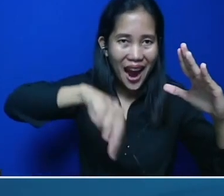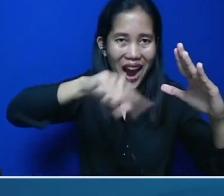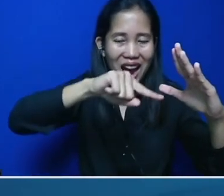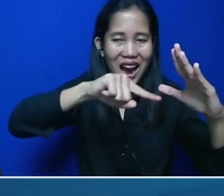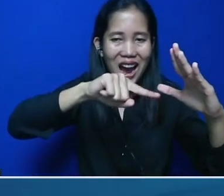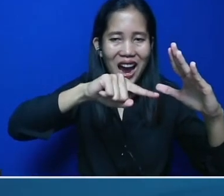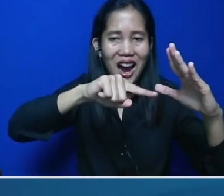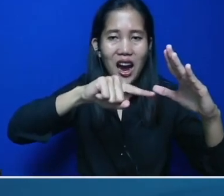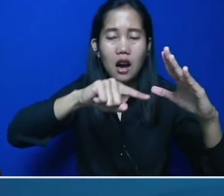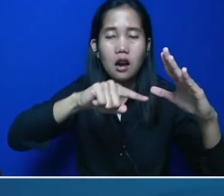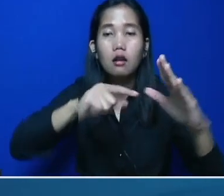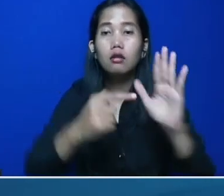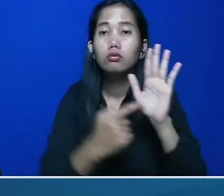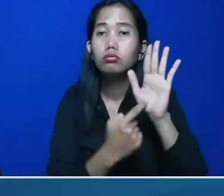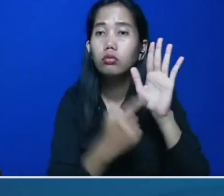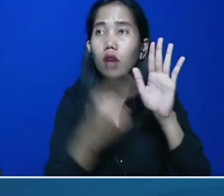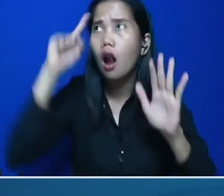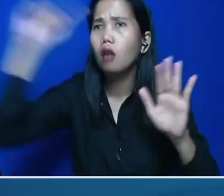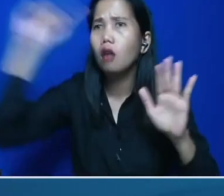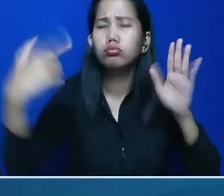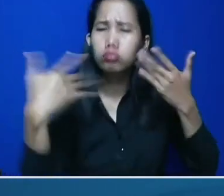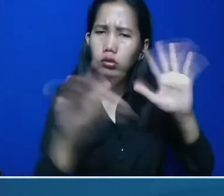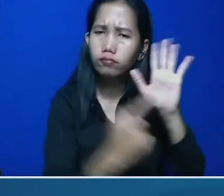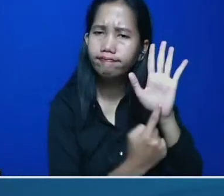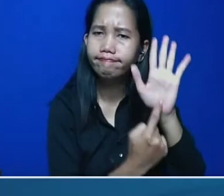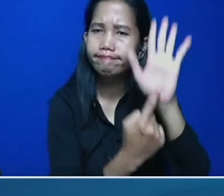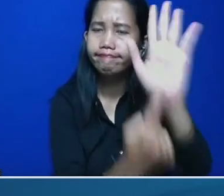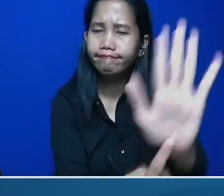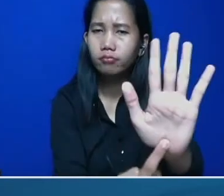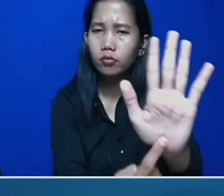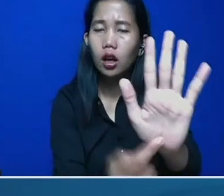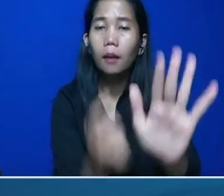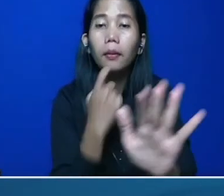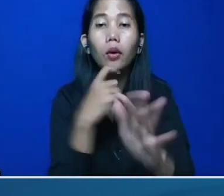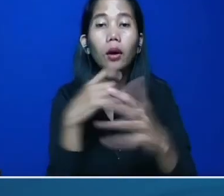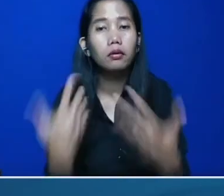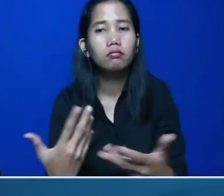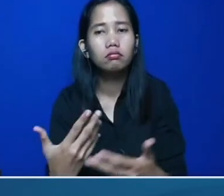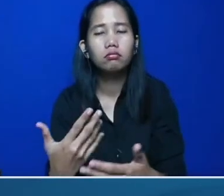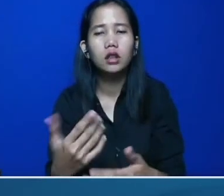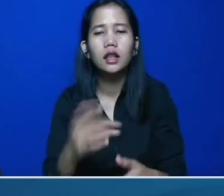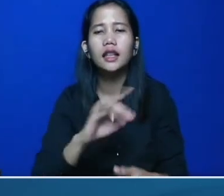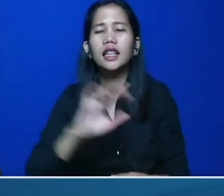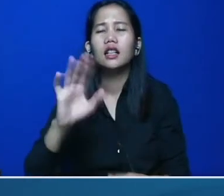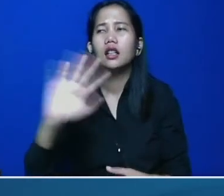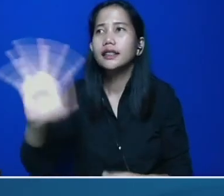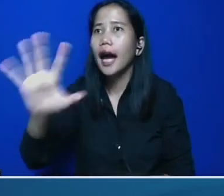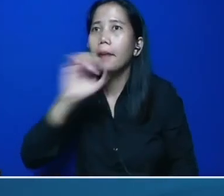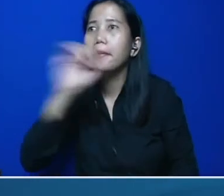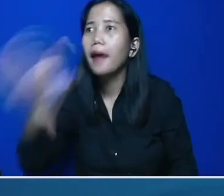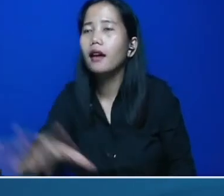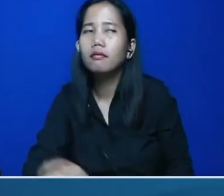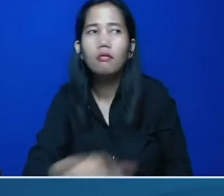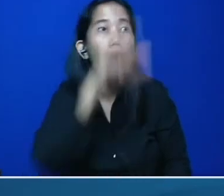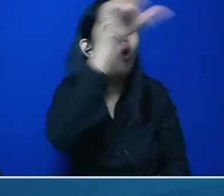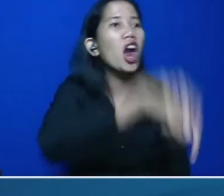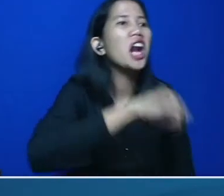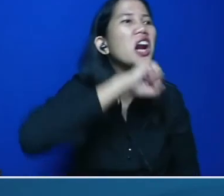orang najis atau tidak tahu kenapa Petrus diberikan penglihatan itu